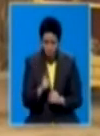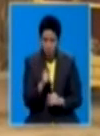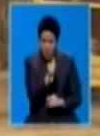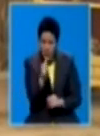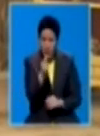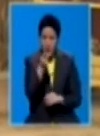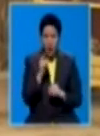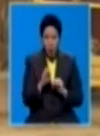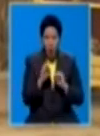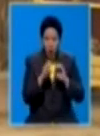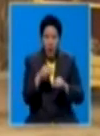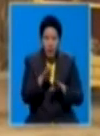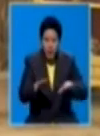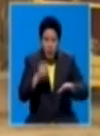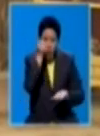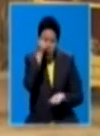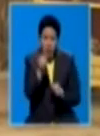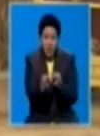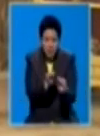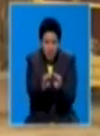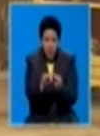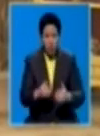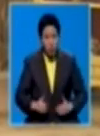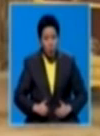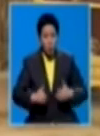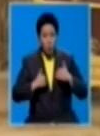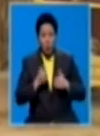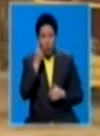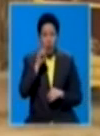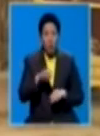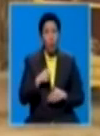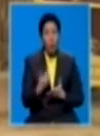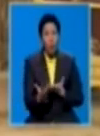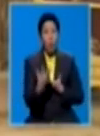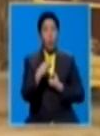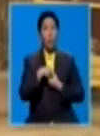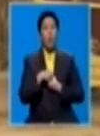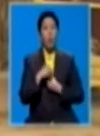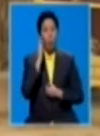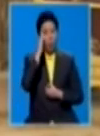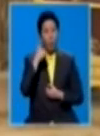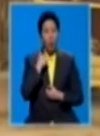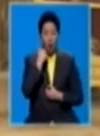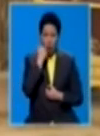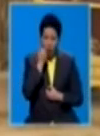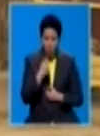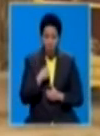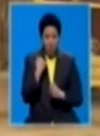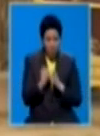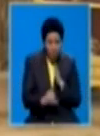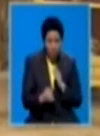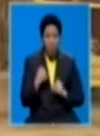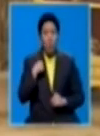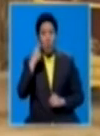ำนึกความสำนึกความเข้าใจในชีวิตประจำวันเขาจะรู้สึกละอายใจนะครับผมเคยพูดไปแล้วฮีริโอตัปปะคือ